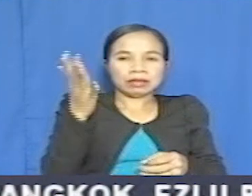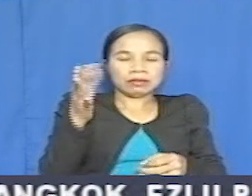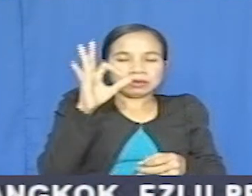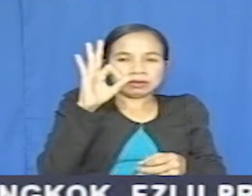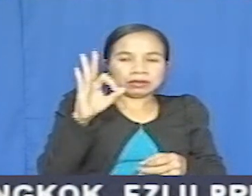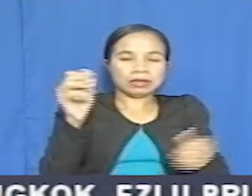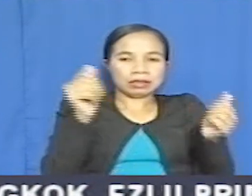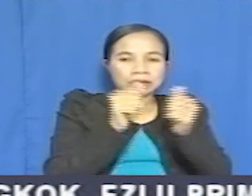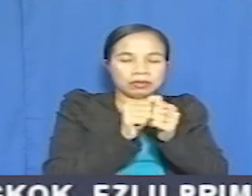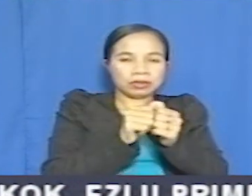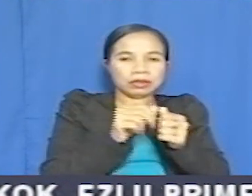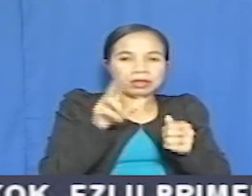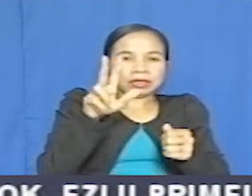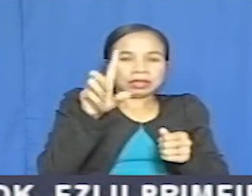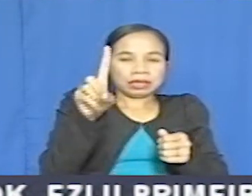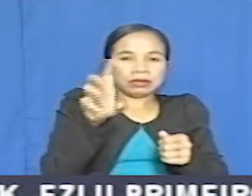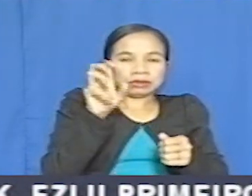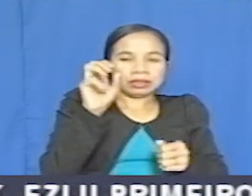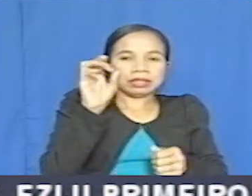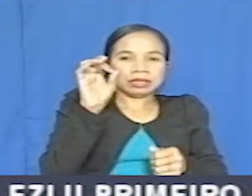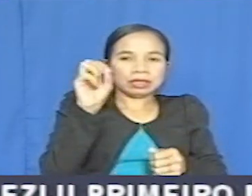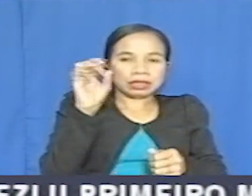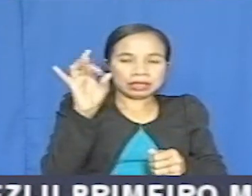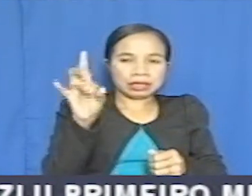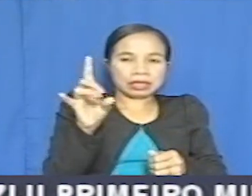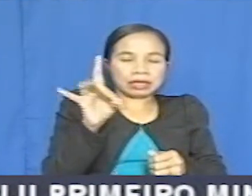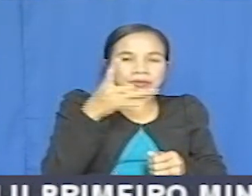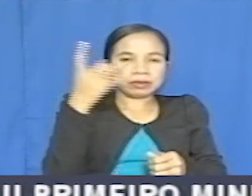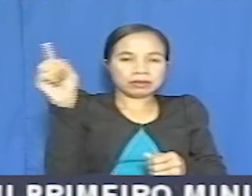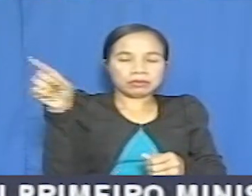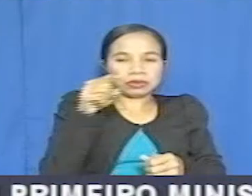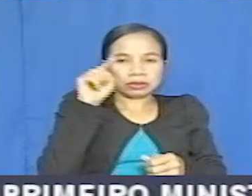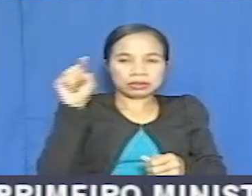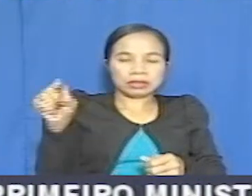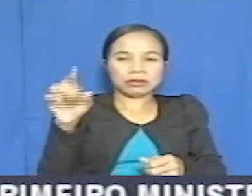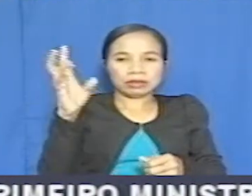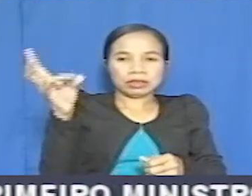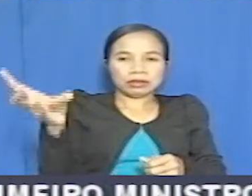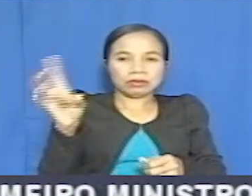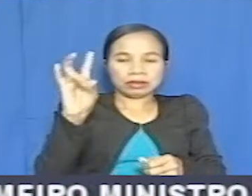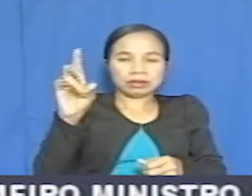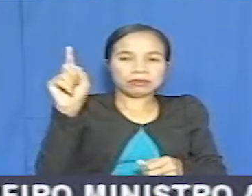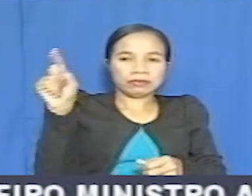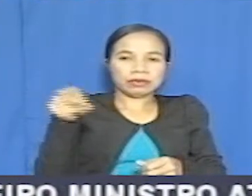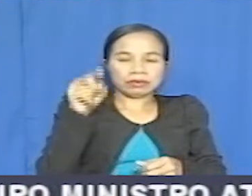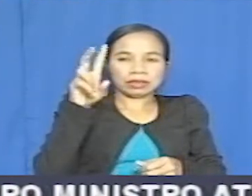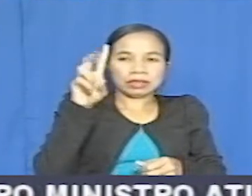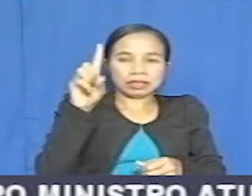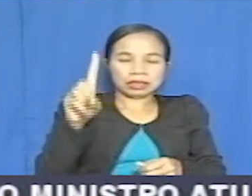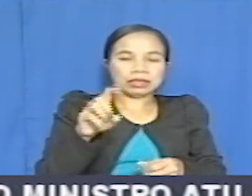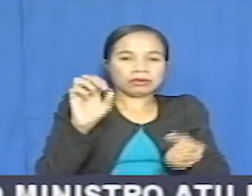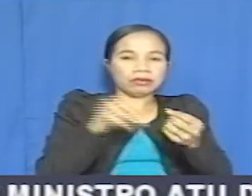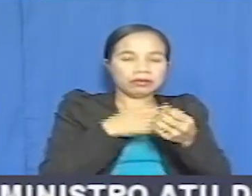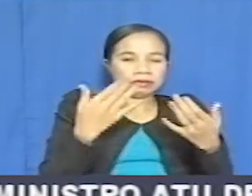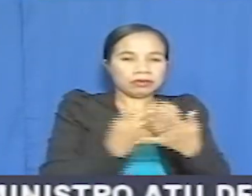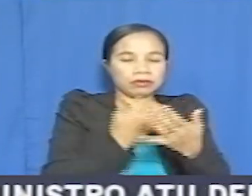resinsia, hamoduk atus ida sanulu resin walu ka porcentu hitunulu resin hitu virgula ida. Husi kazu